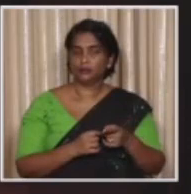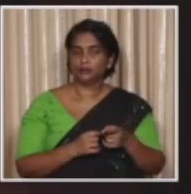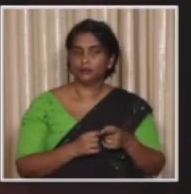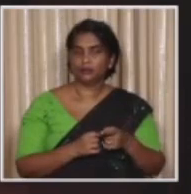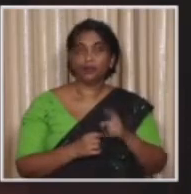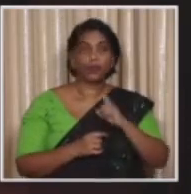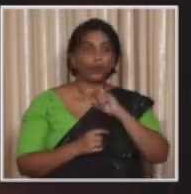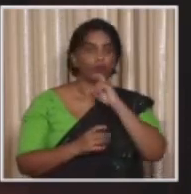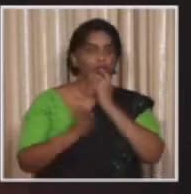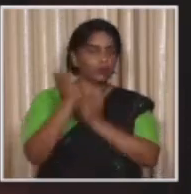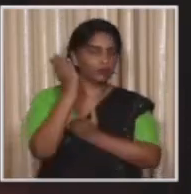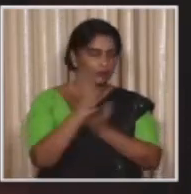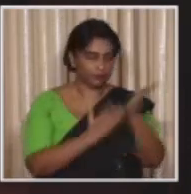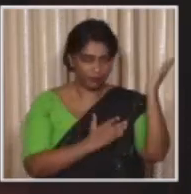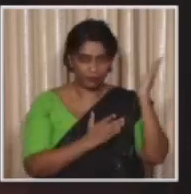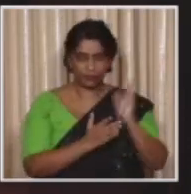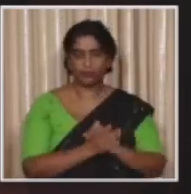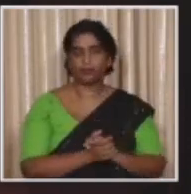උසාවියට ගියා